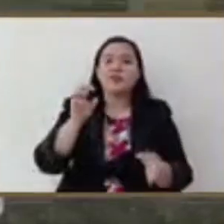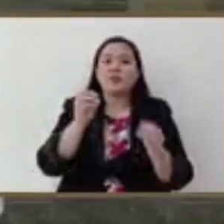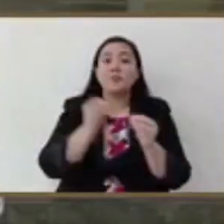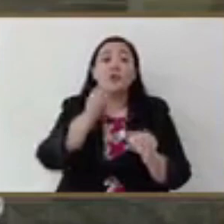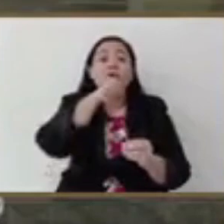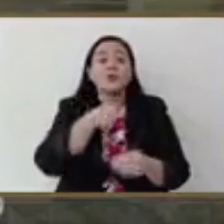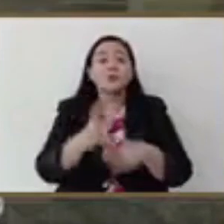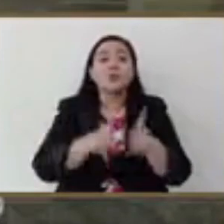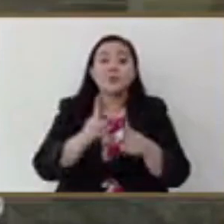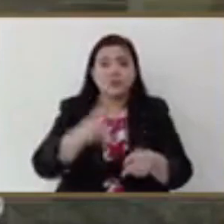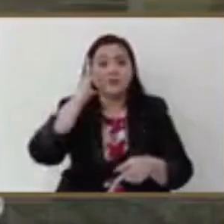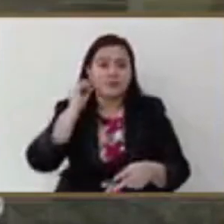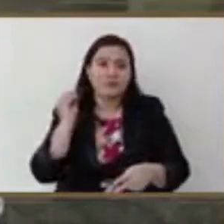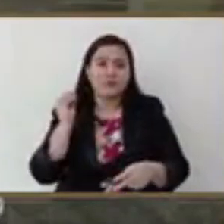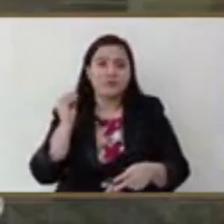guts